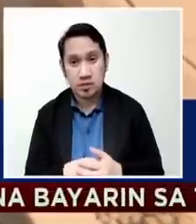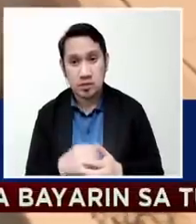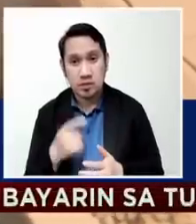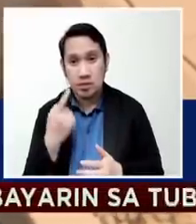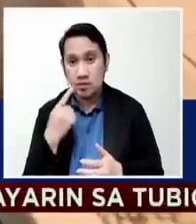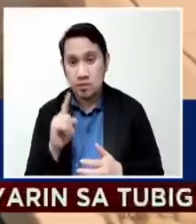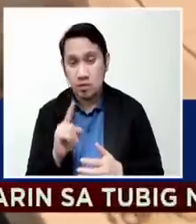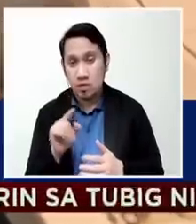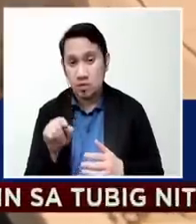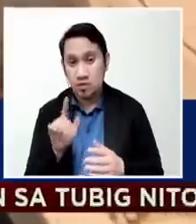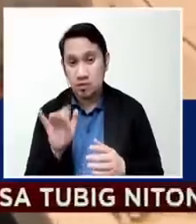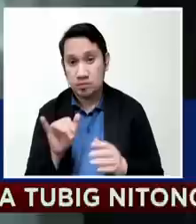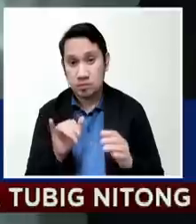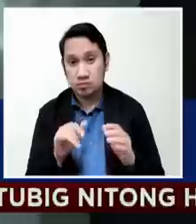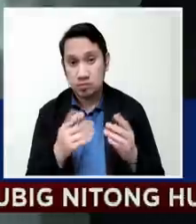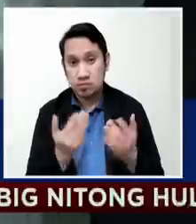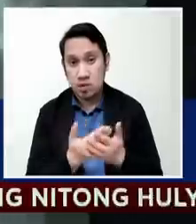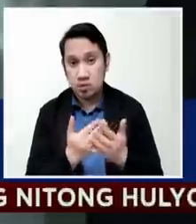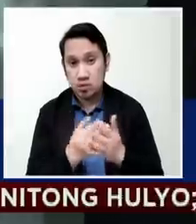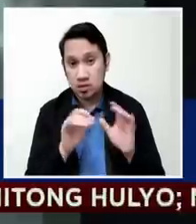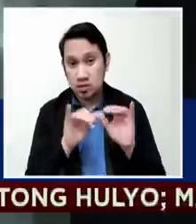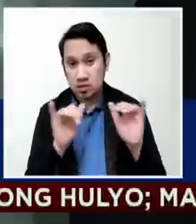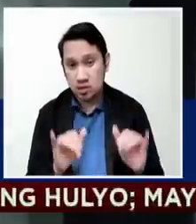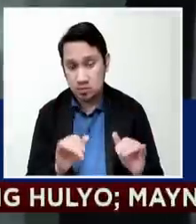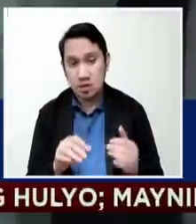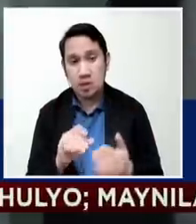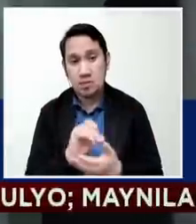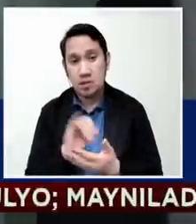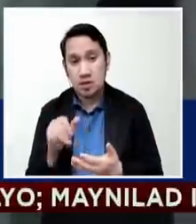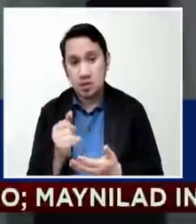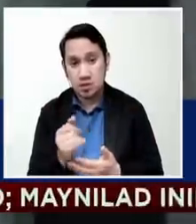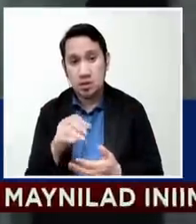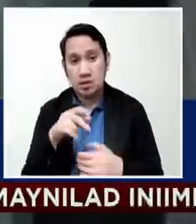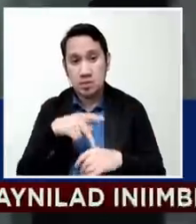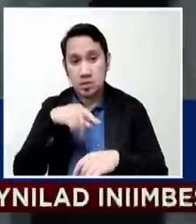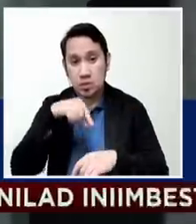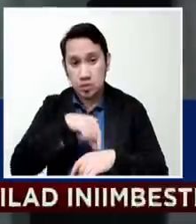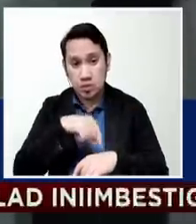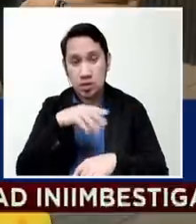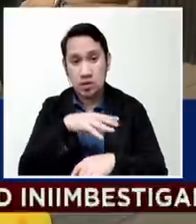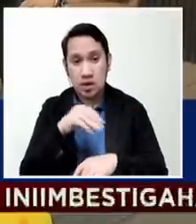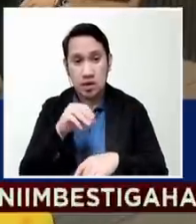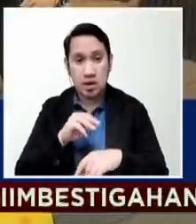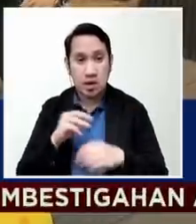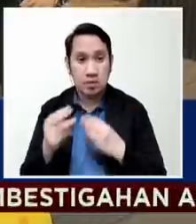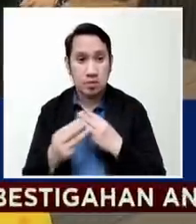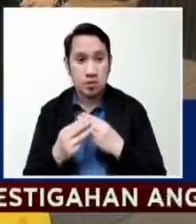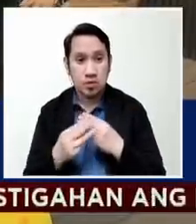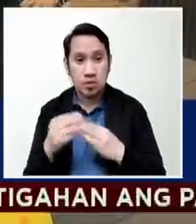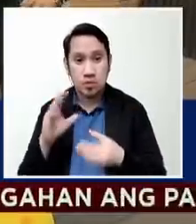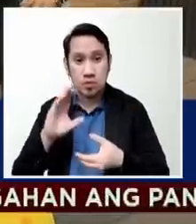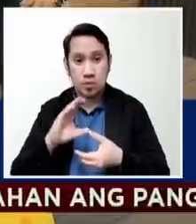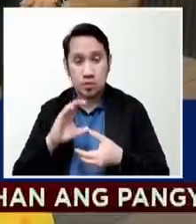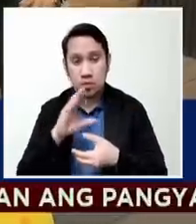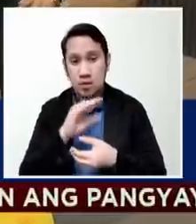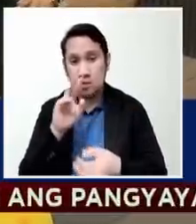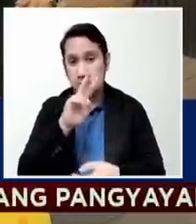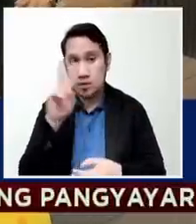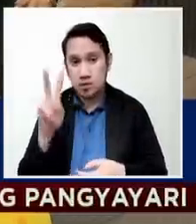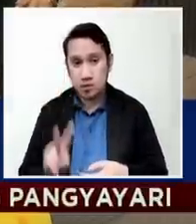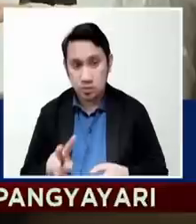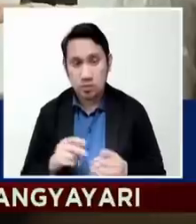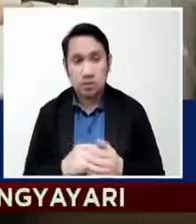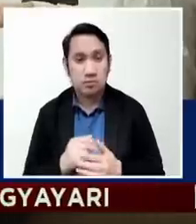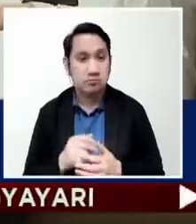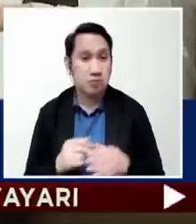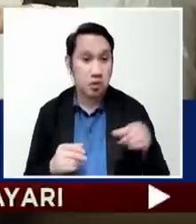ng sistema, partikular sa San Juan, Parañaque, Muntinlupa, Caloocan at Valenzuela, habang ang